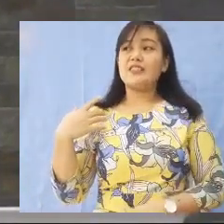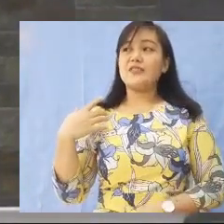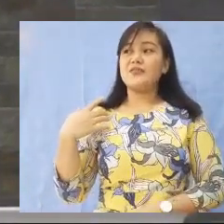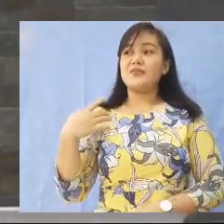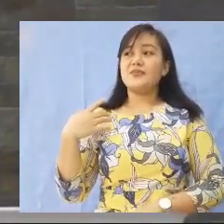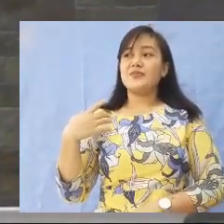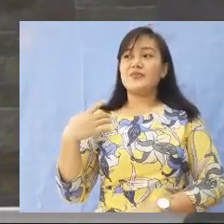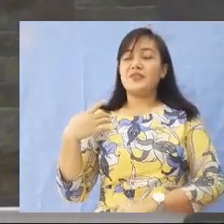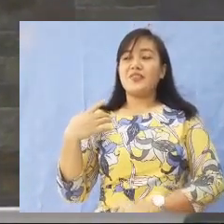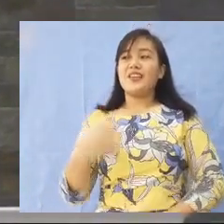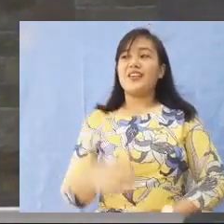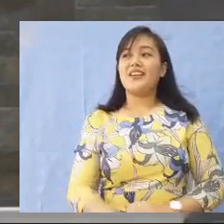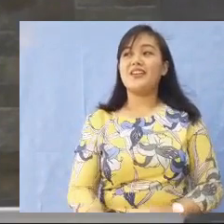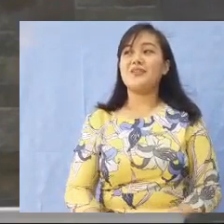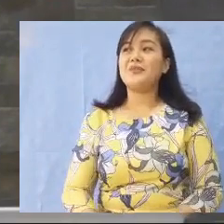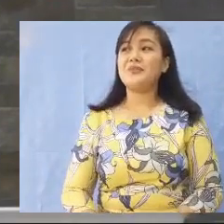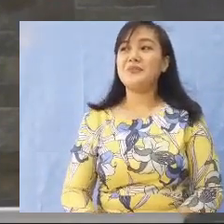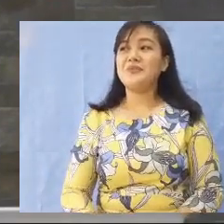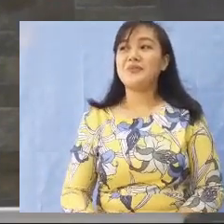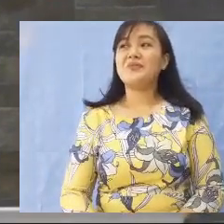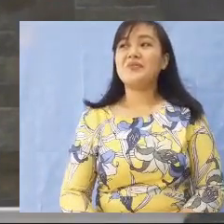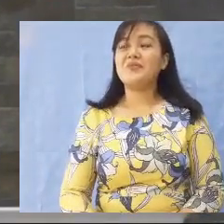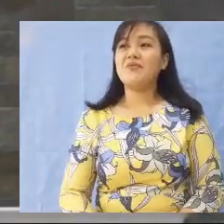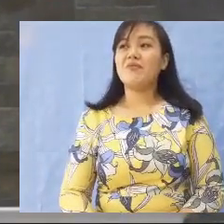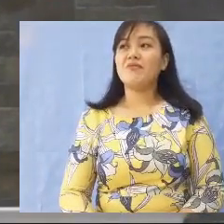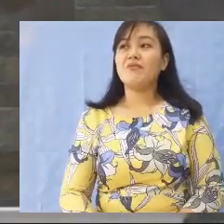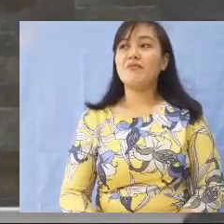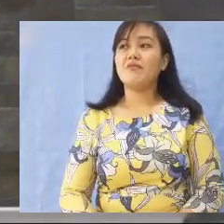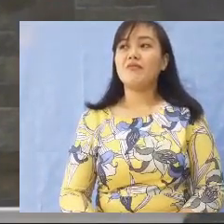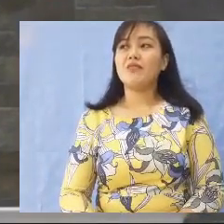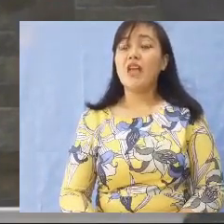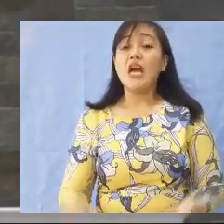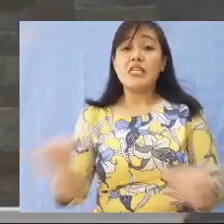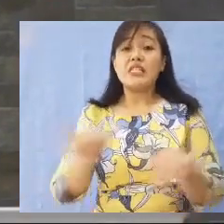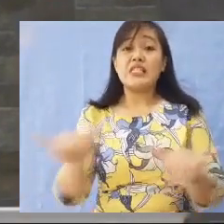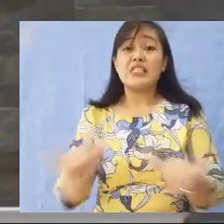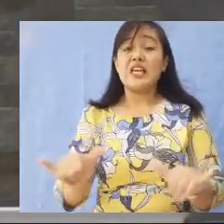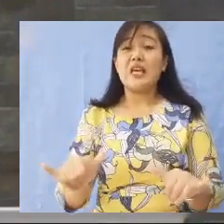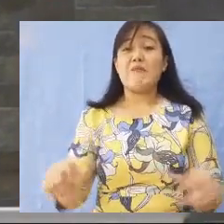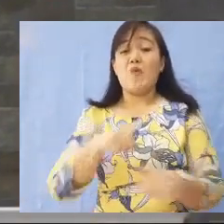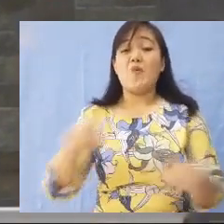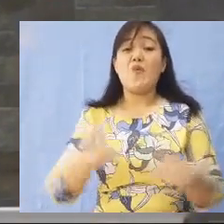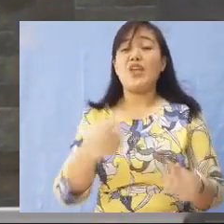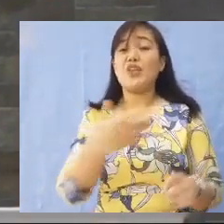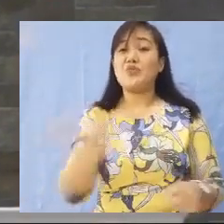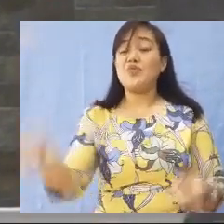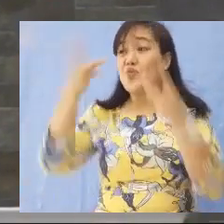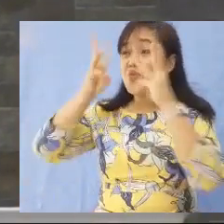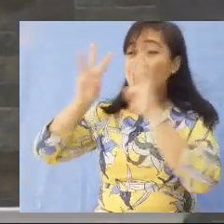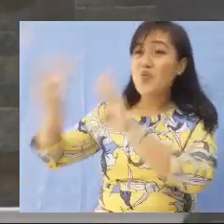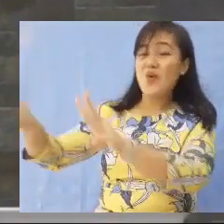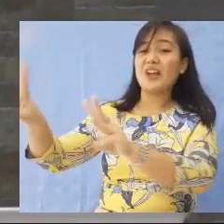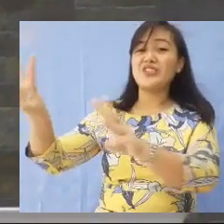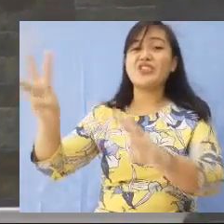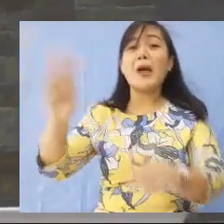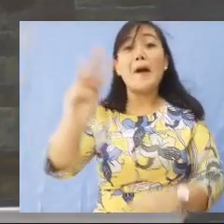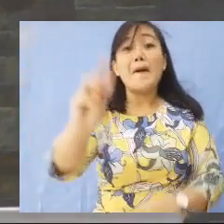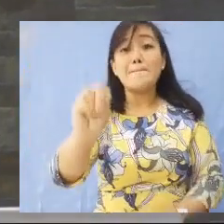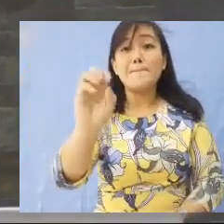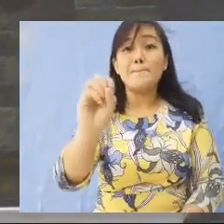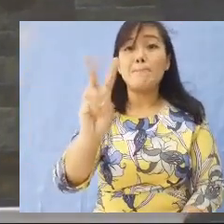pa. Anong channel? Channel 13. Kapag nawala na yung knob, kukuha ng